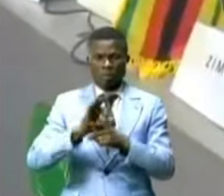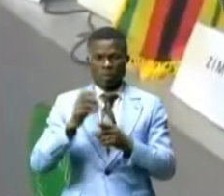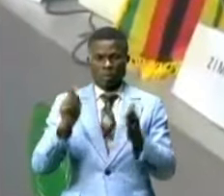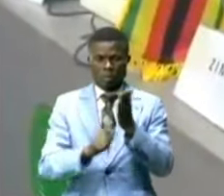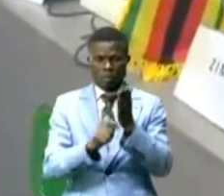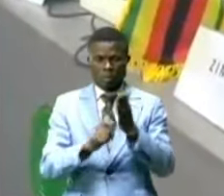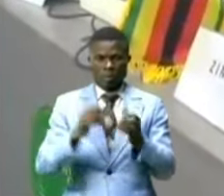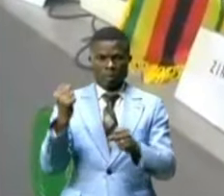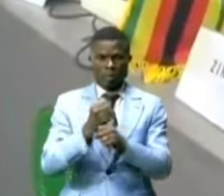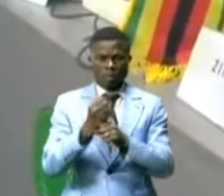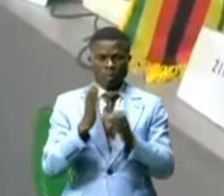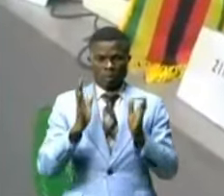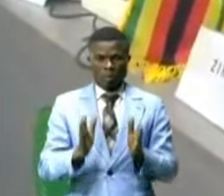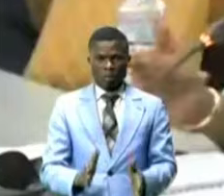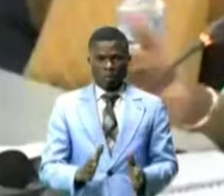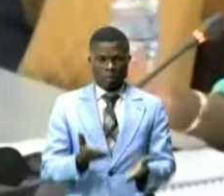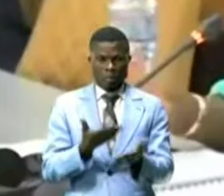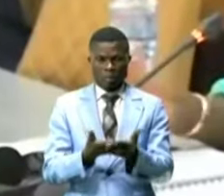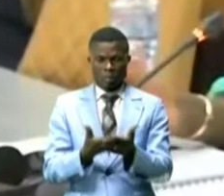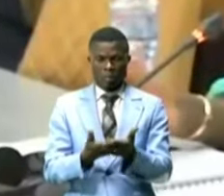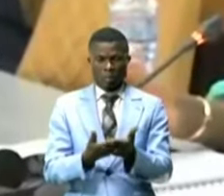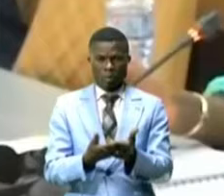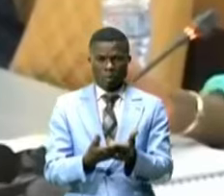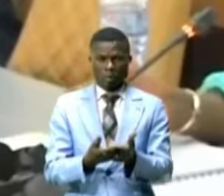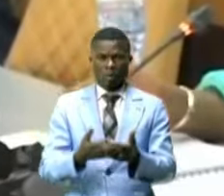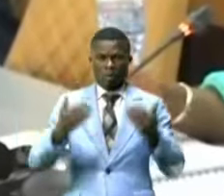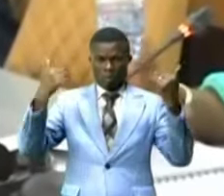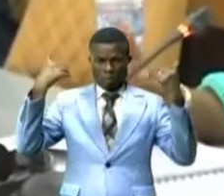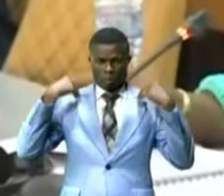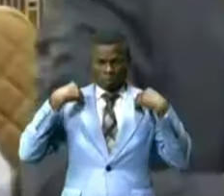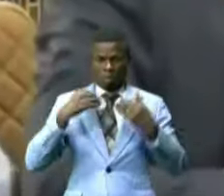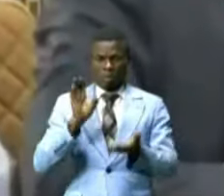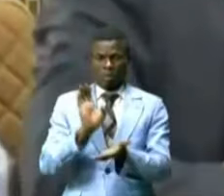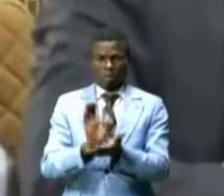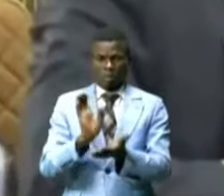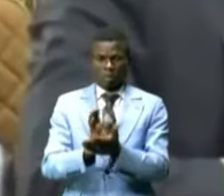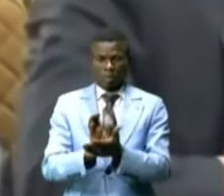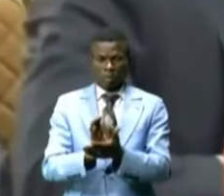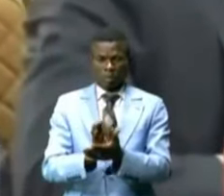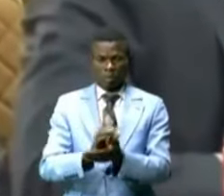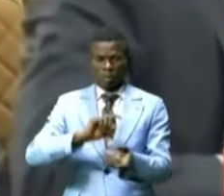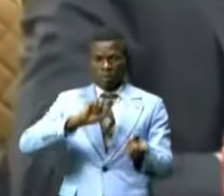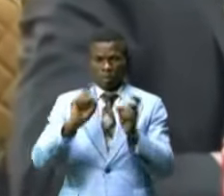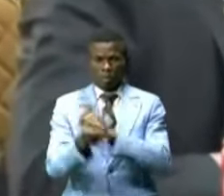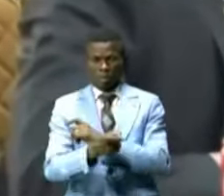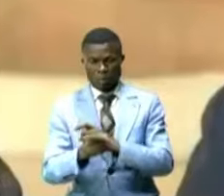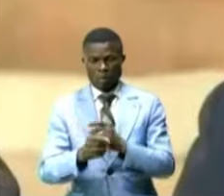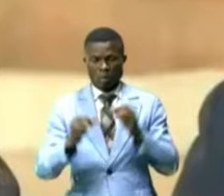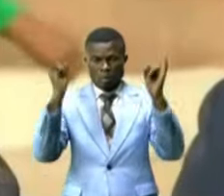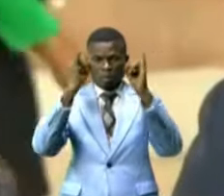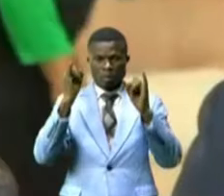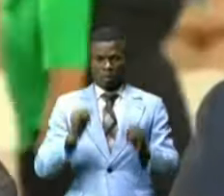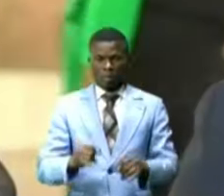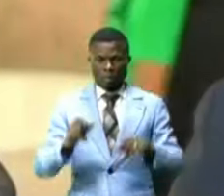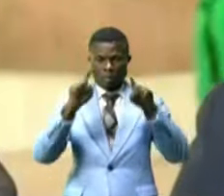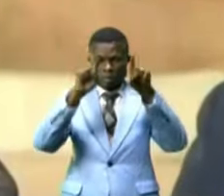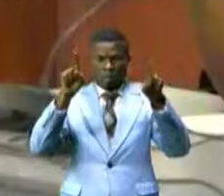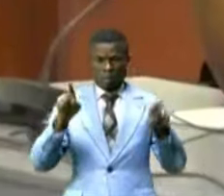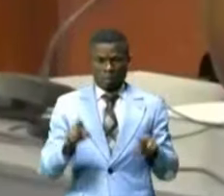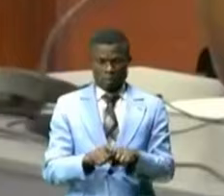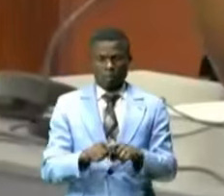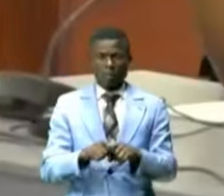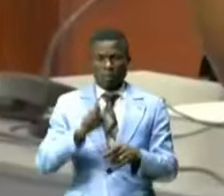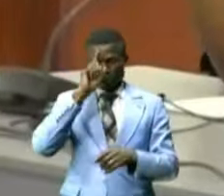et professionnelle. Il s'agit notamment des cadres de certification, de la transformation digitale, de l'intelligence